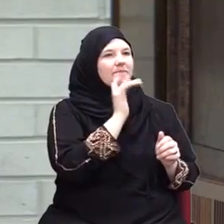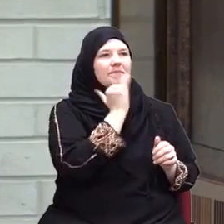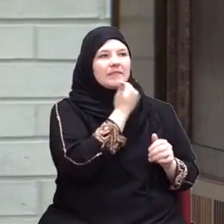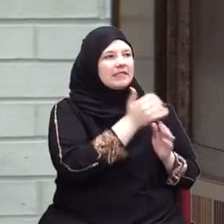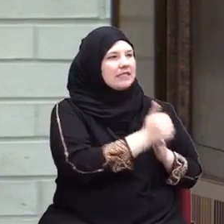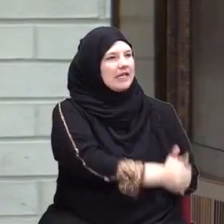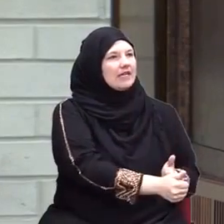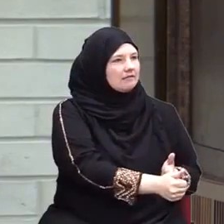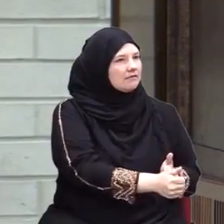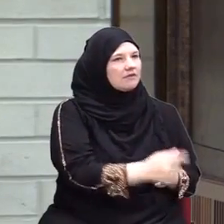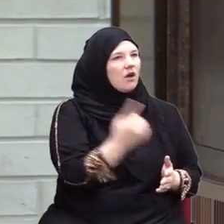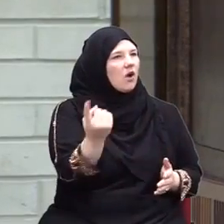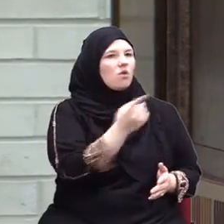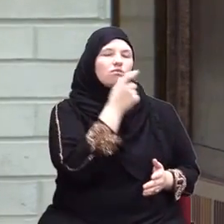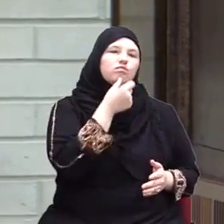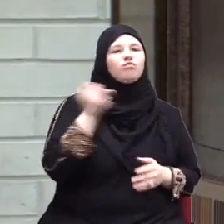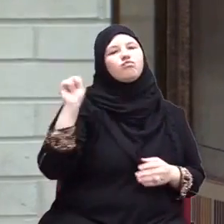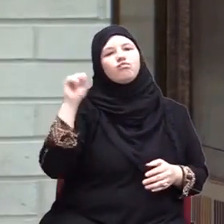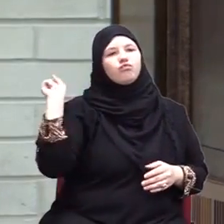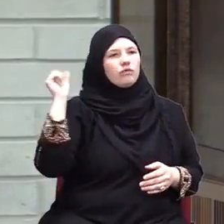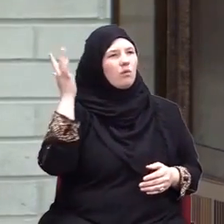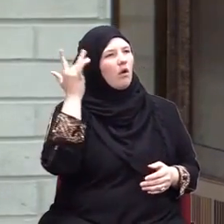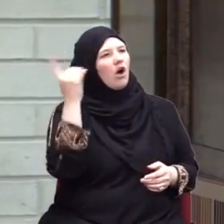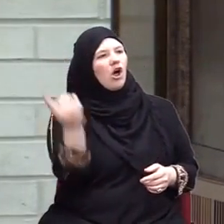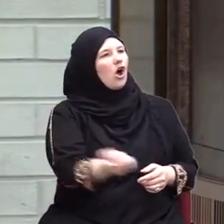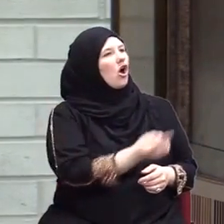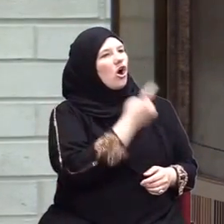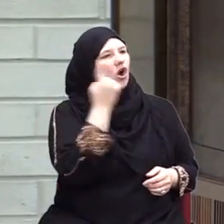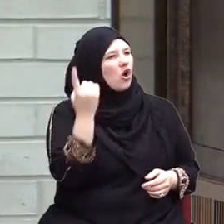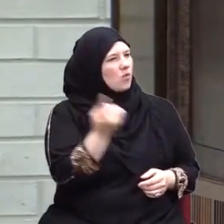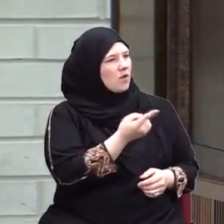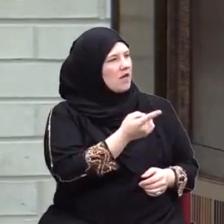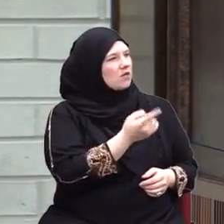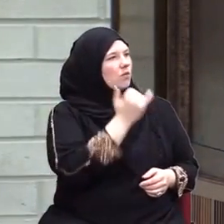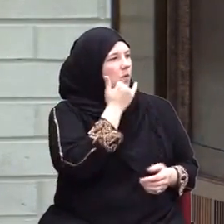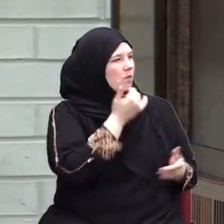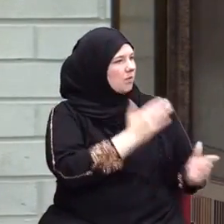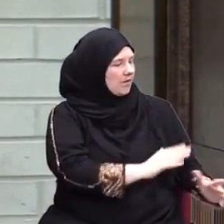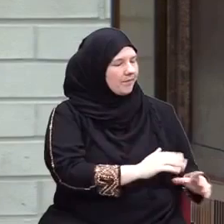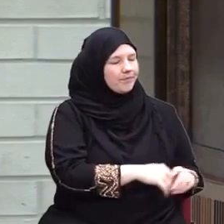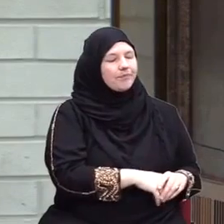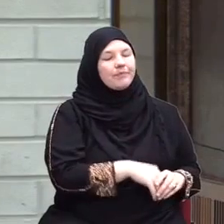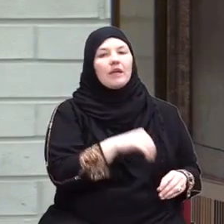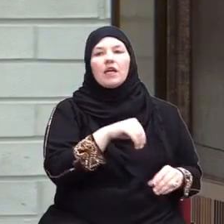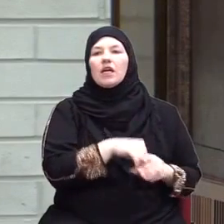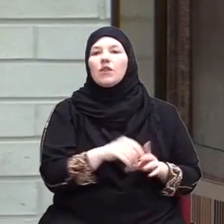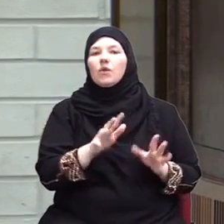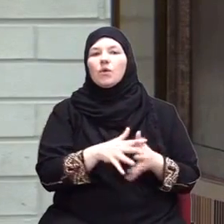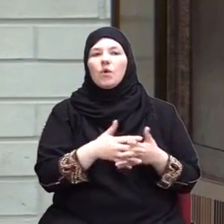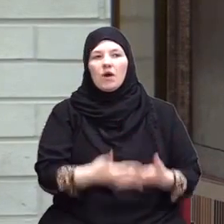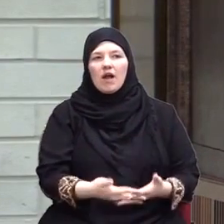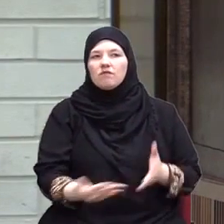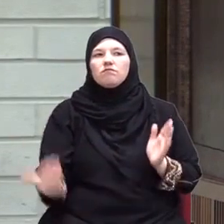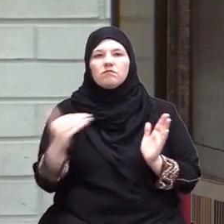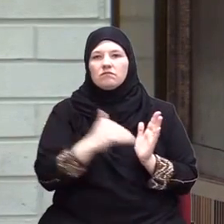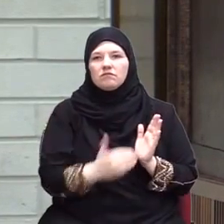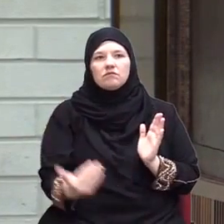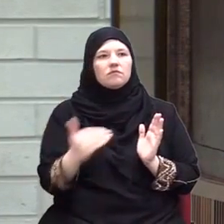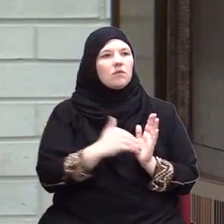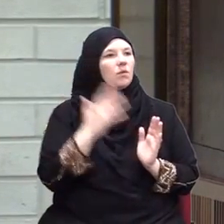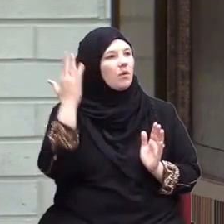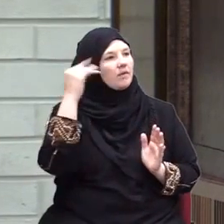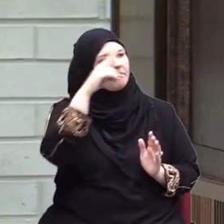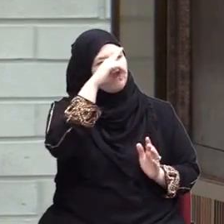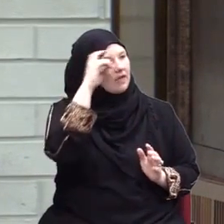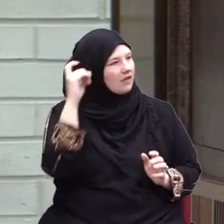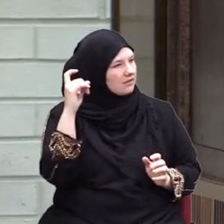Quran? وَاللَّهُ لَا يَهْدِي الْقَوْمَ الْفَاسِقِينَ. Repeatedly mentioned in the Quran. Why? Because